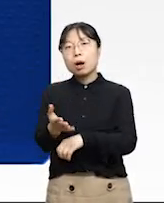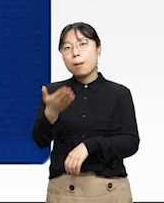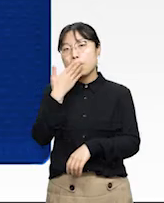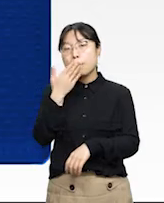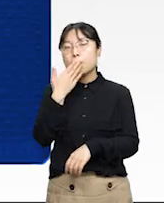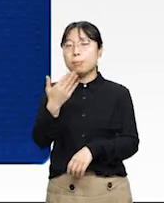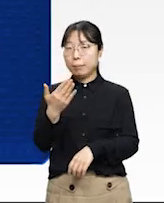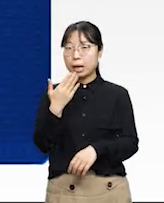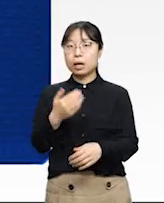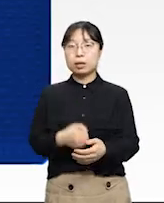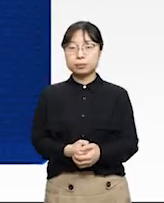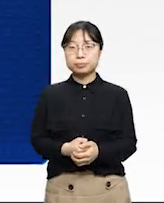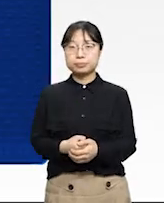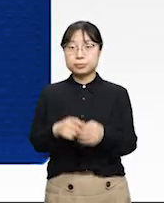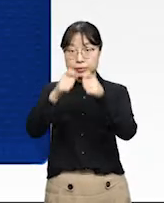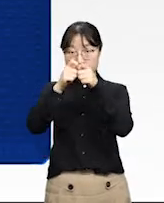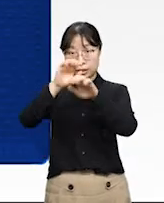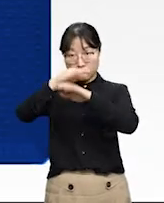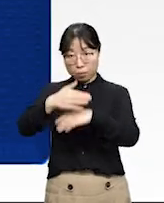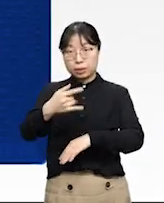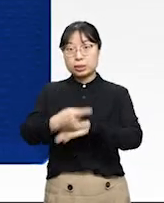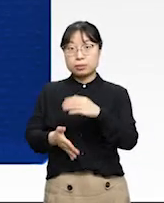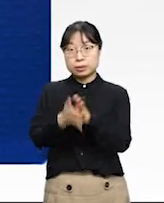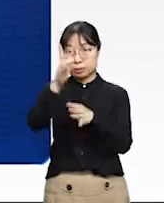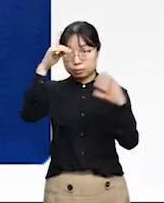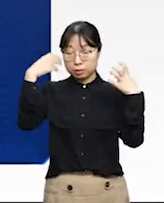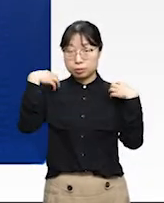내용은 의왕시 여성아동과로 문의 주시기 바랍니다.